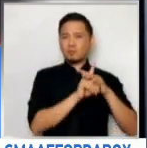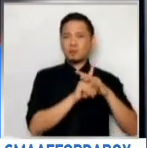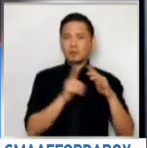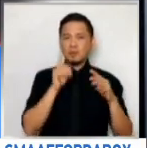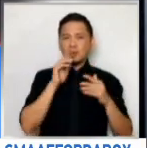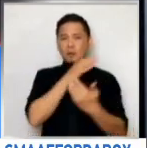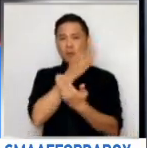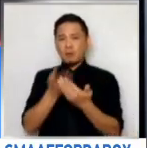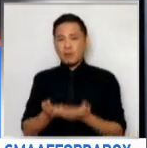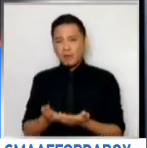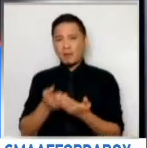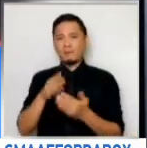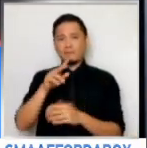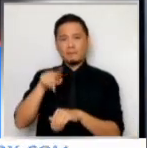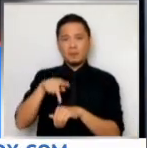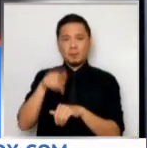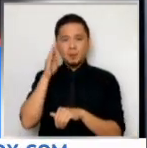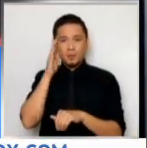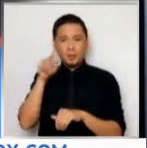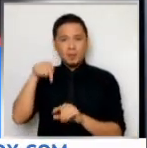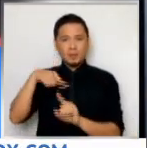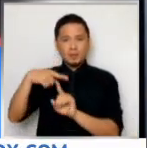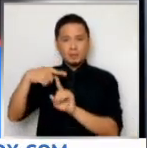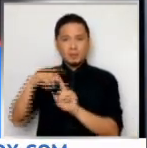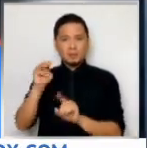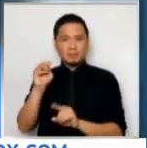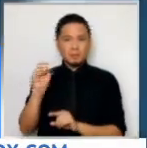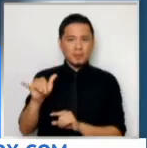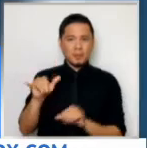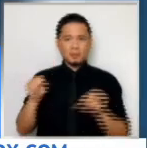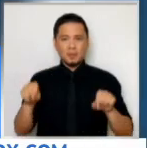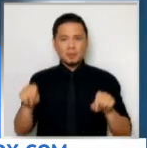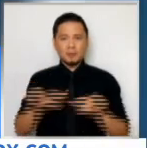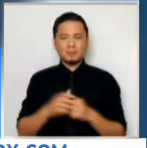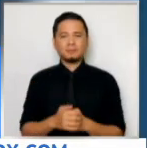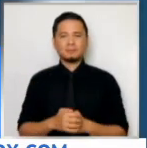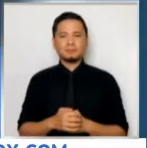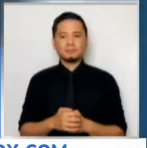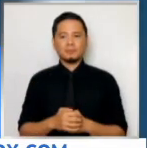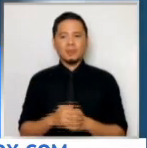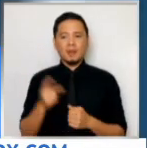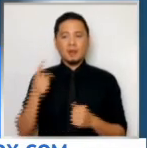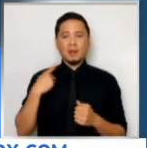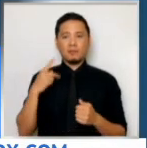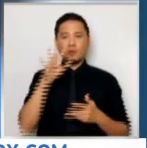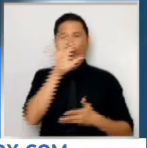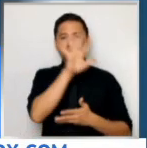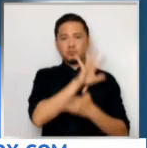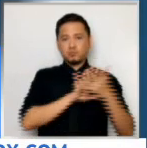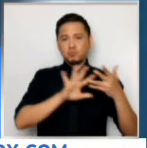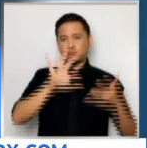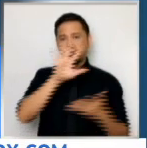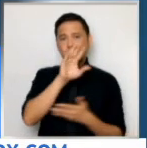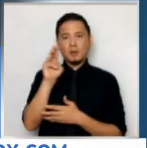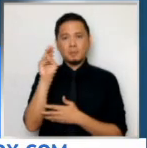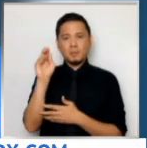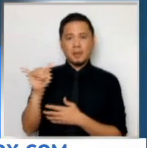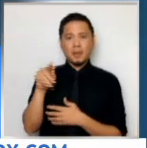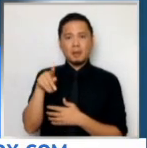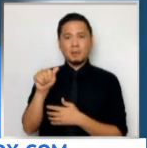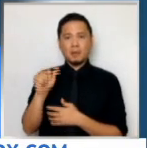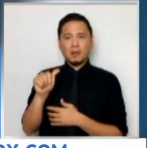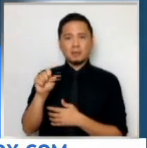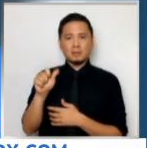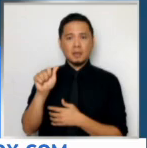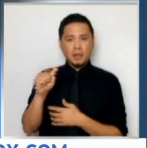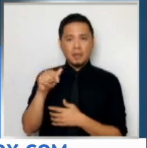Responsibility ngayong buwan ng Mayo. Sa average cycle track ng PAGASA para po sa buwan ng Mayo, kung hindi lilis yung bagyo, galing po